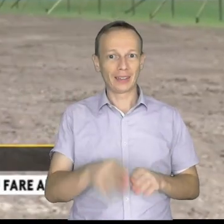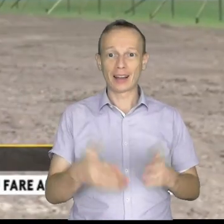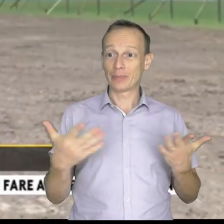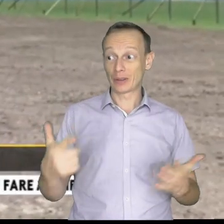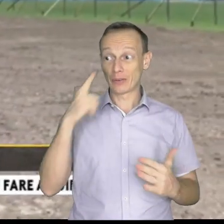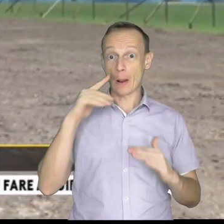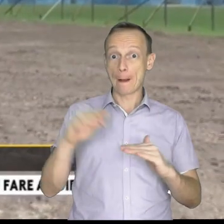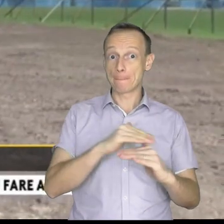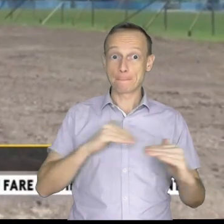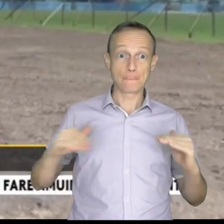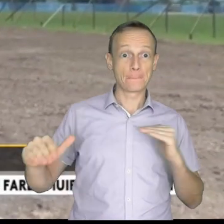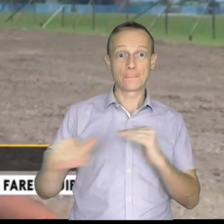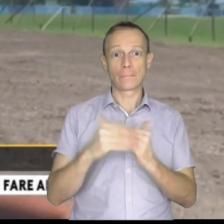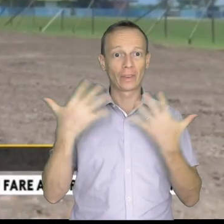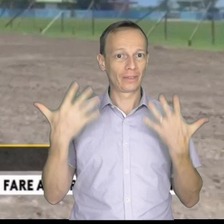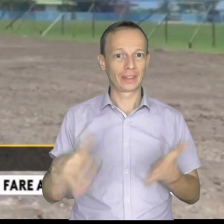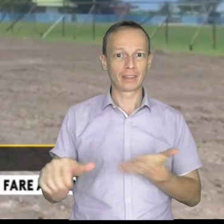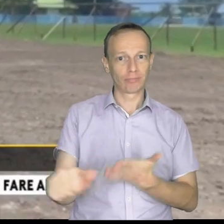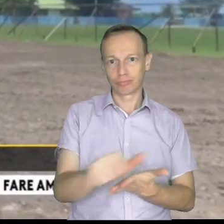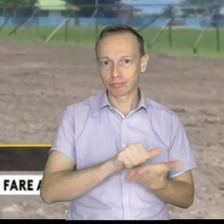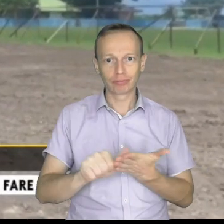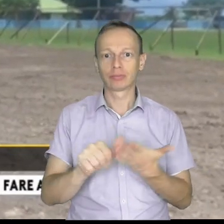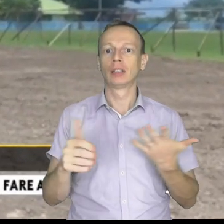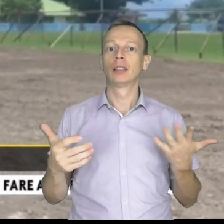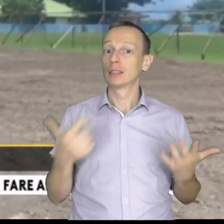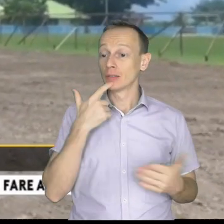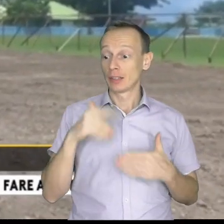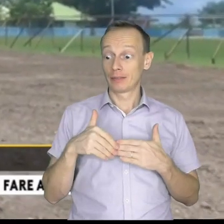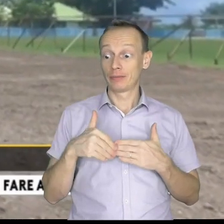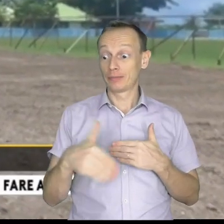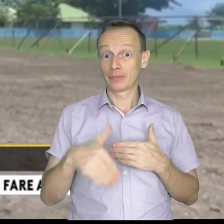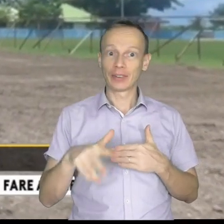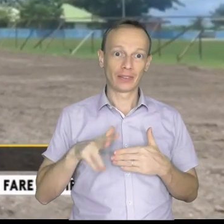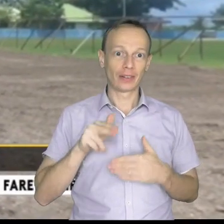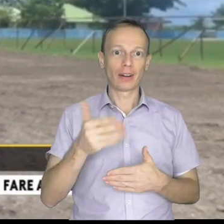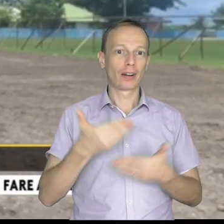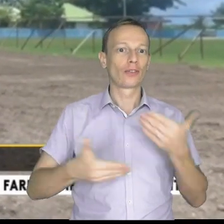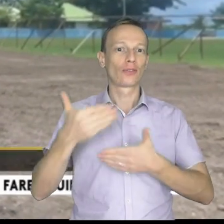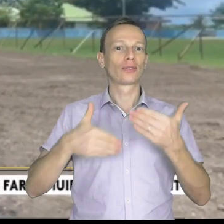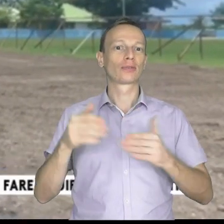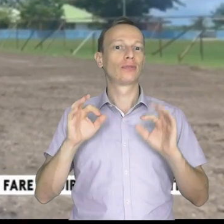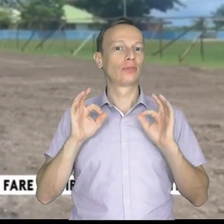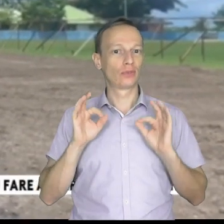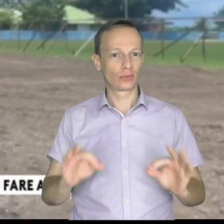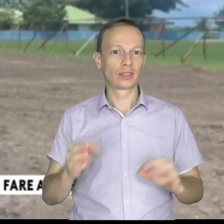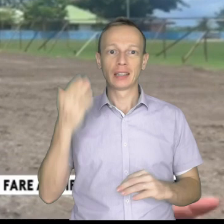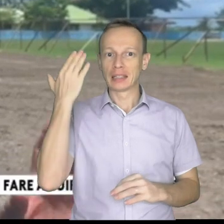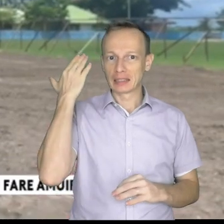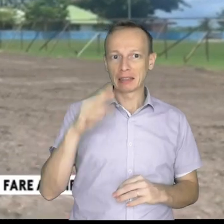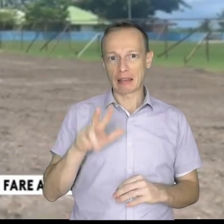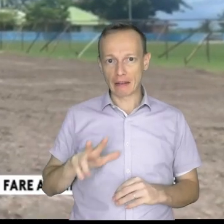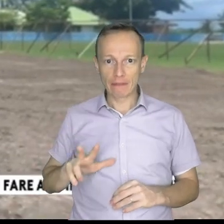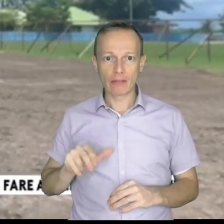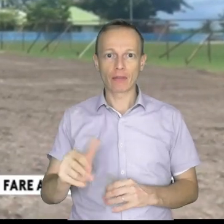là maintenant, ça y est, il n'y a plus rien. Ce qui veut dire qu'il y a quelque chose qui se prépare derrière et qu'on sait qu'on